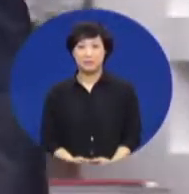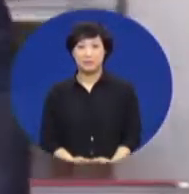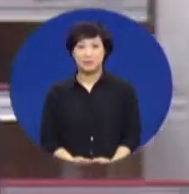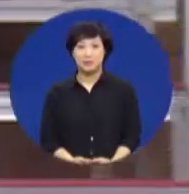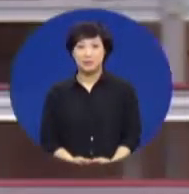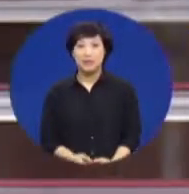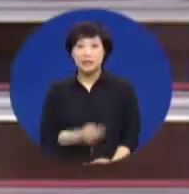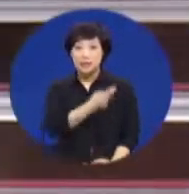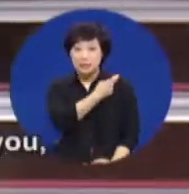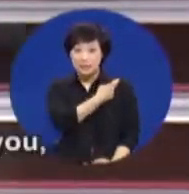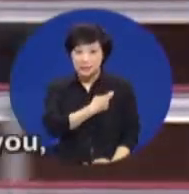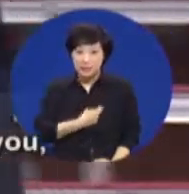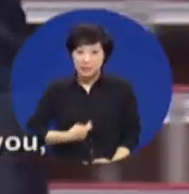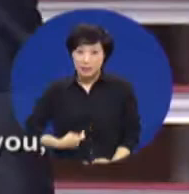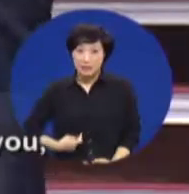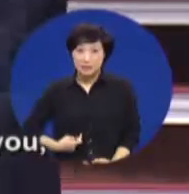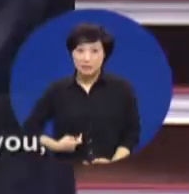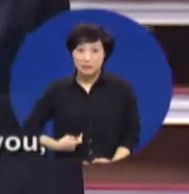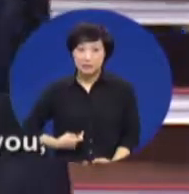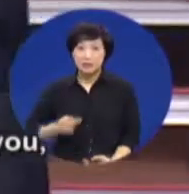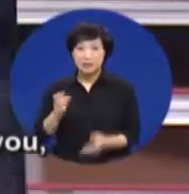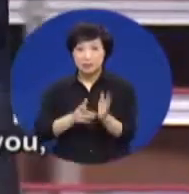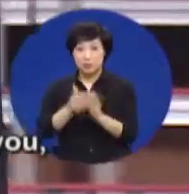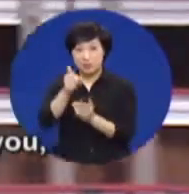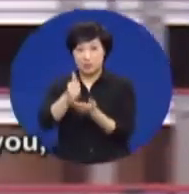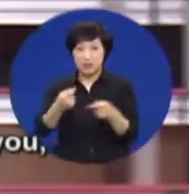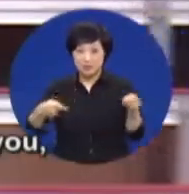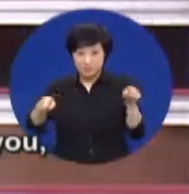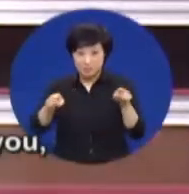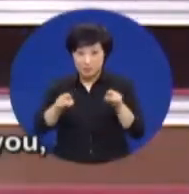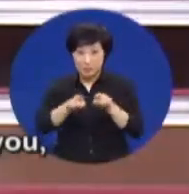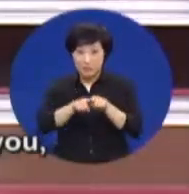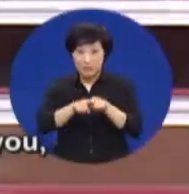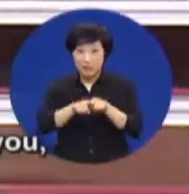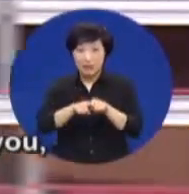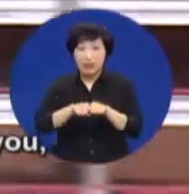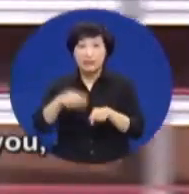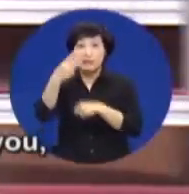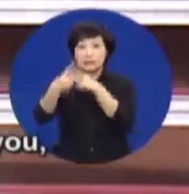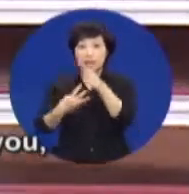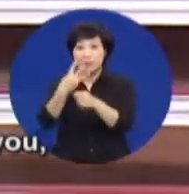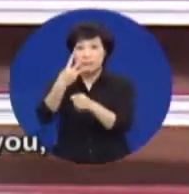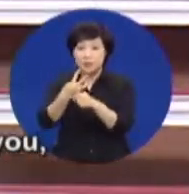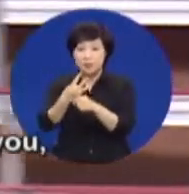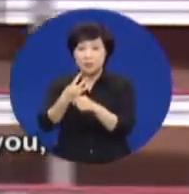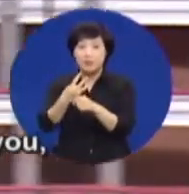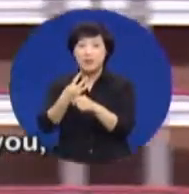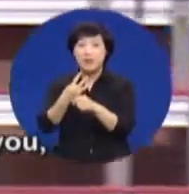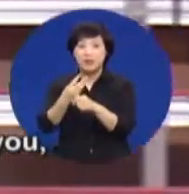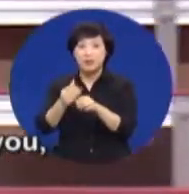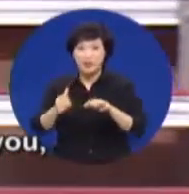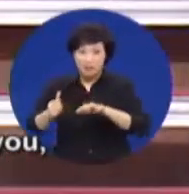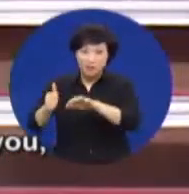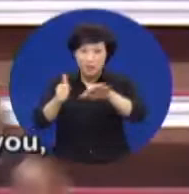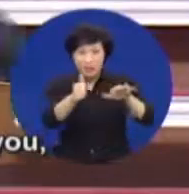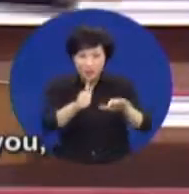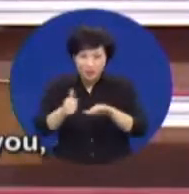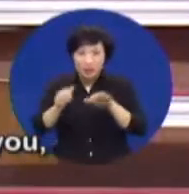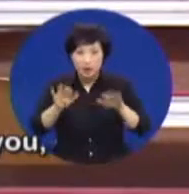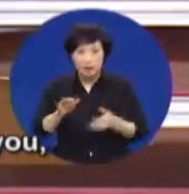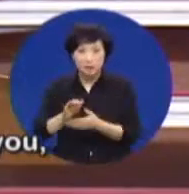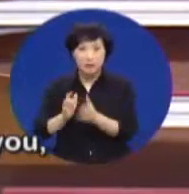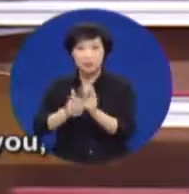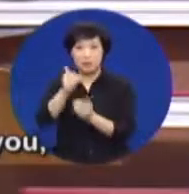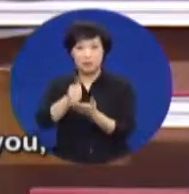그래서 제자들이 예수님과 함께 3년을 따라다녔지만은 너희가